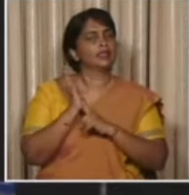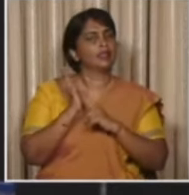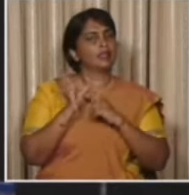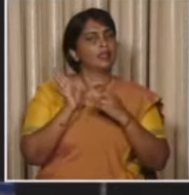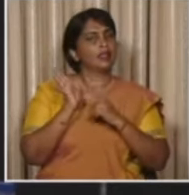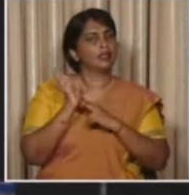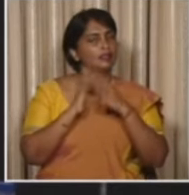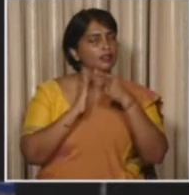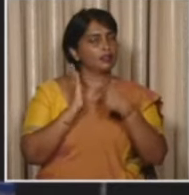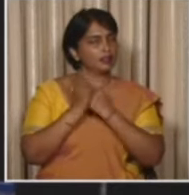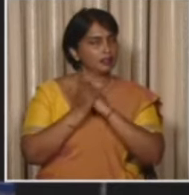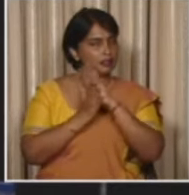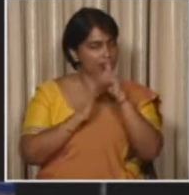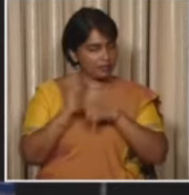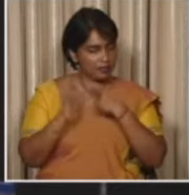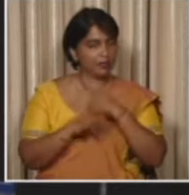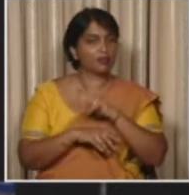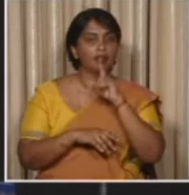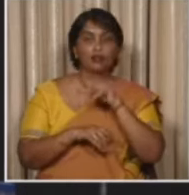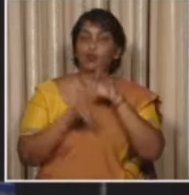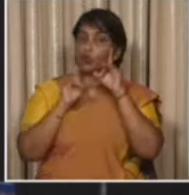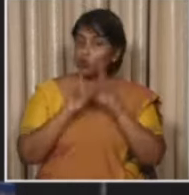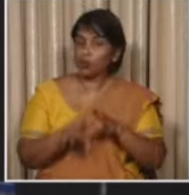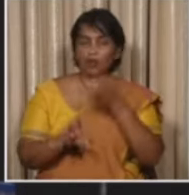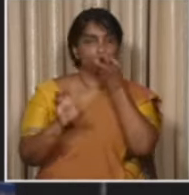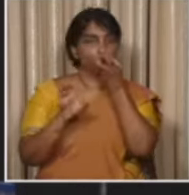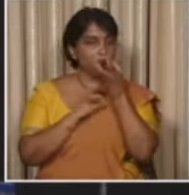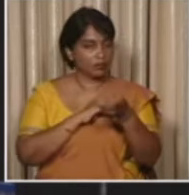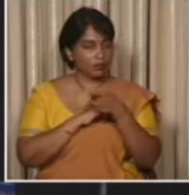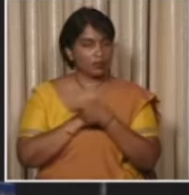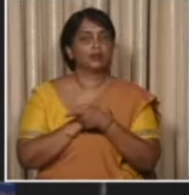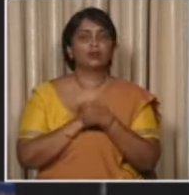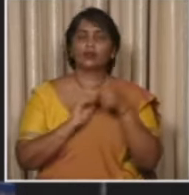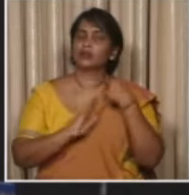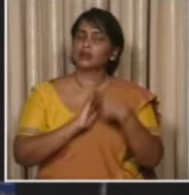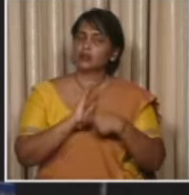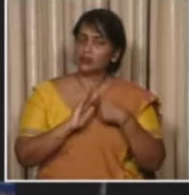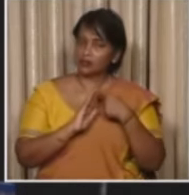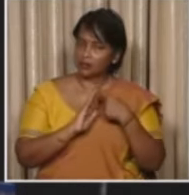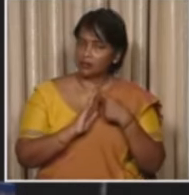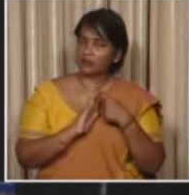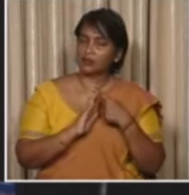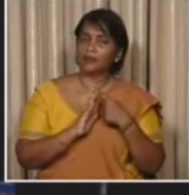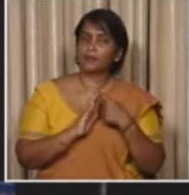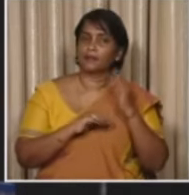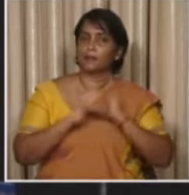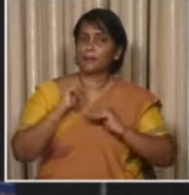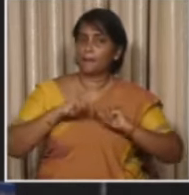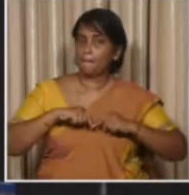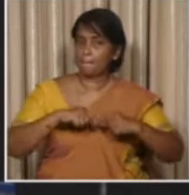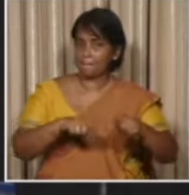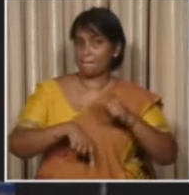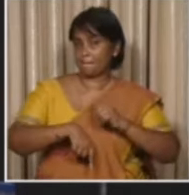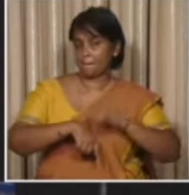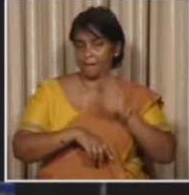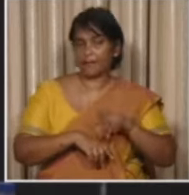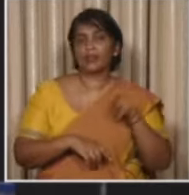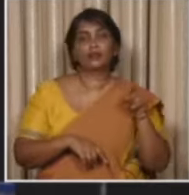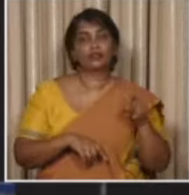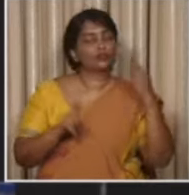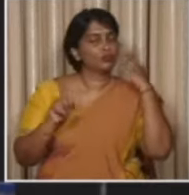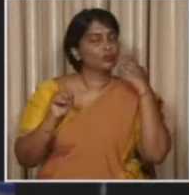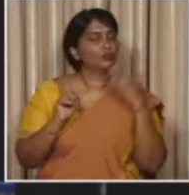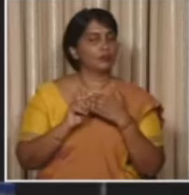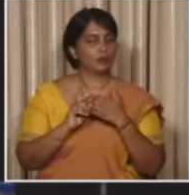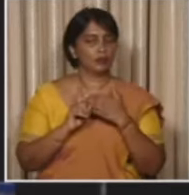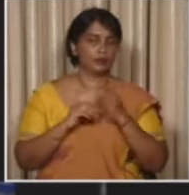දෙනවා මෙවැනි ප්‍රහාරයක් මේ රටේ ක්‍රියාත්මක වෙන්න නියමිතයි, මේ පිළිබඳව